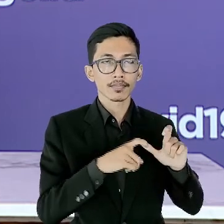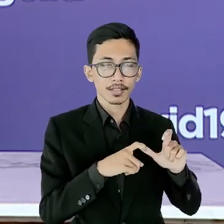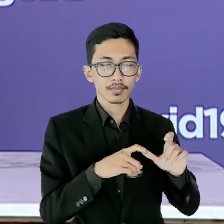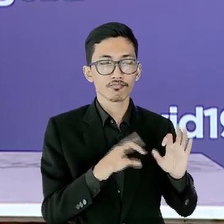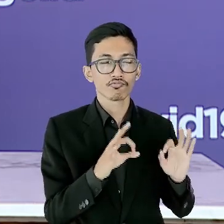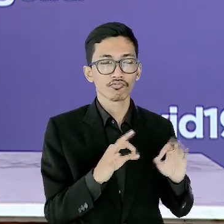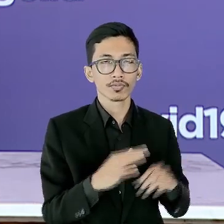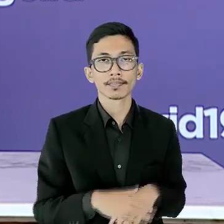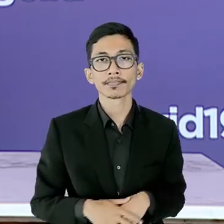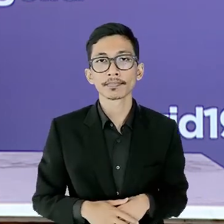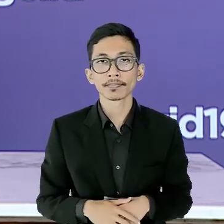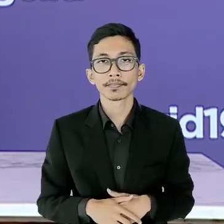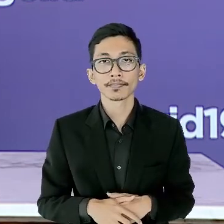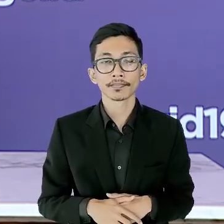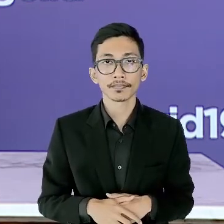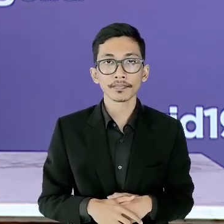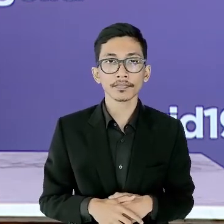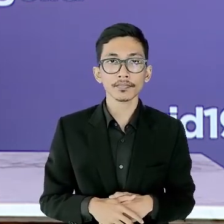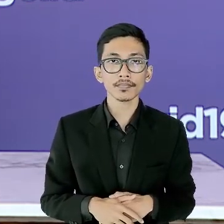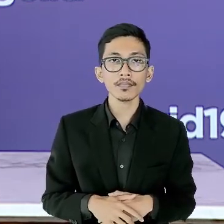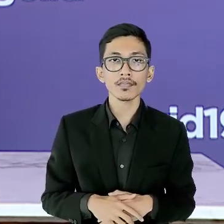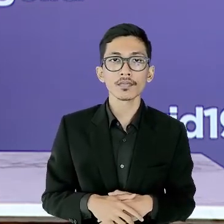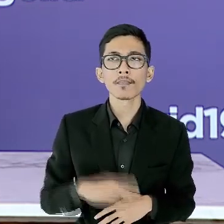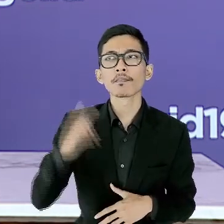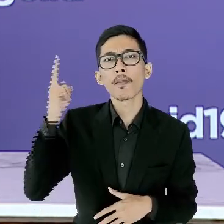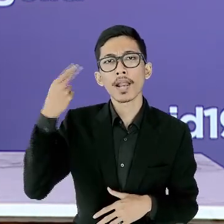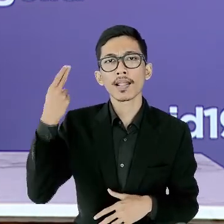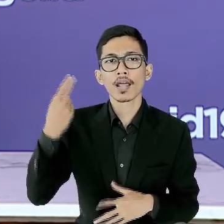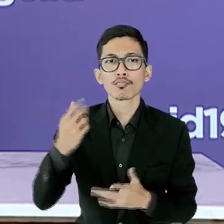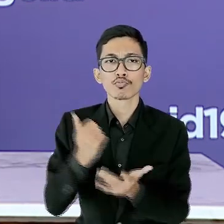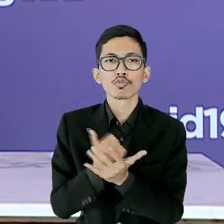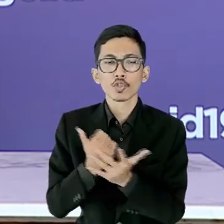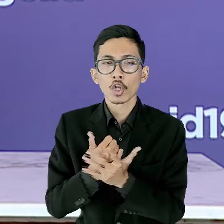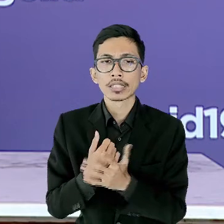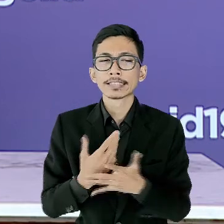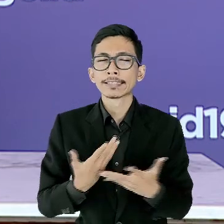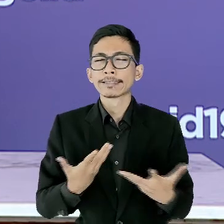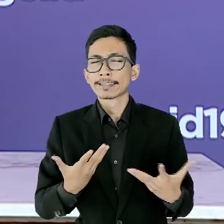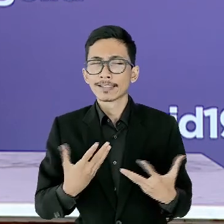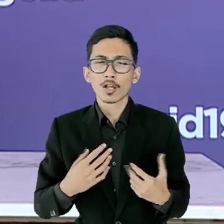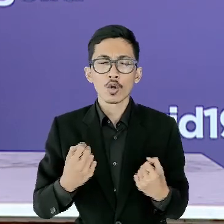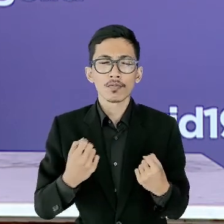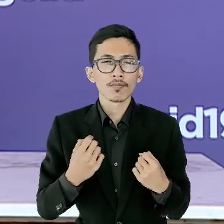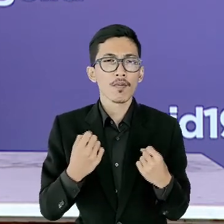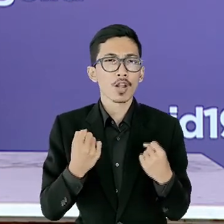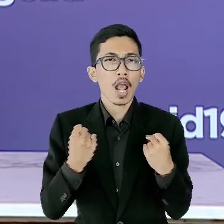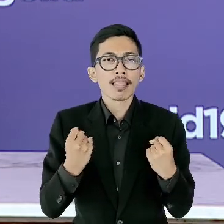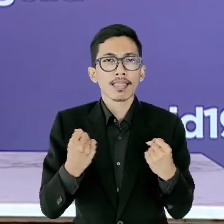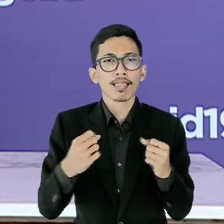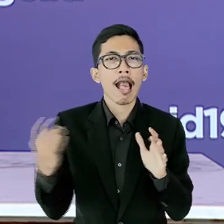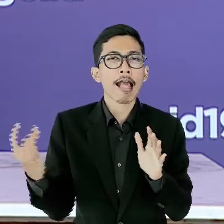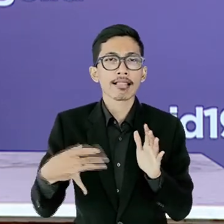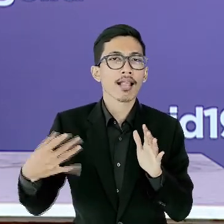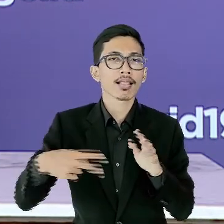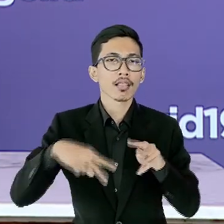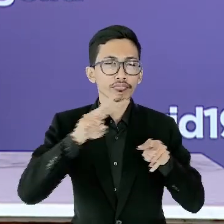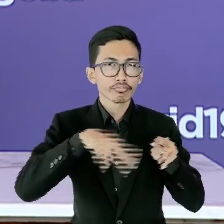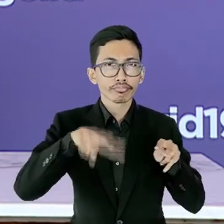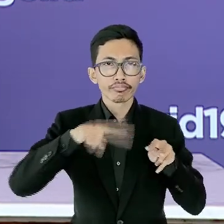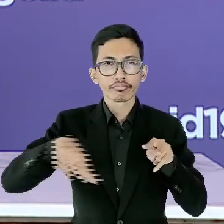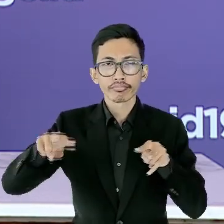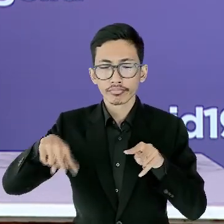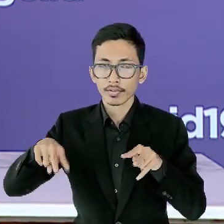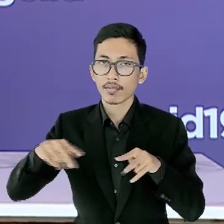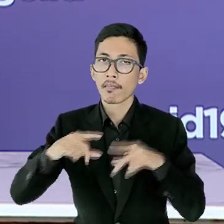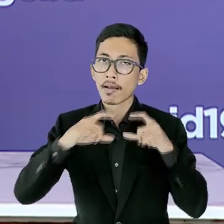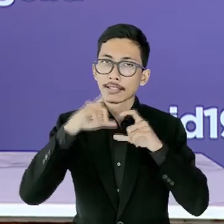ini pemerintah ialah memperketat monitoring dan evaluasi kepatuhan protokol kesehatan dengan memakai